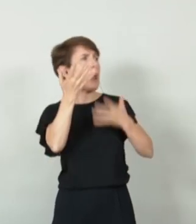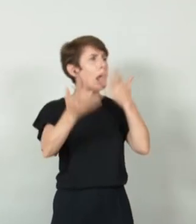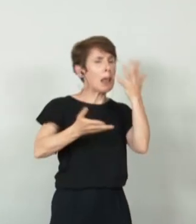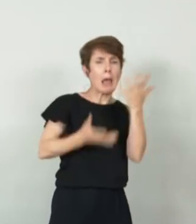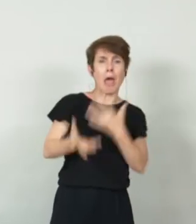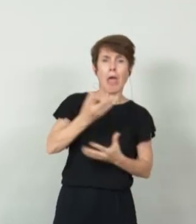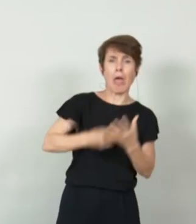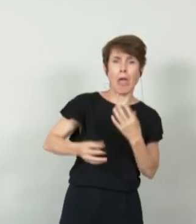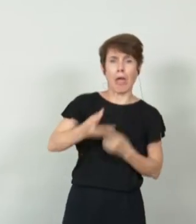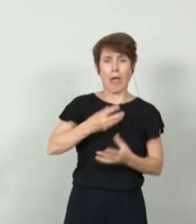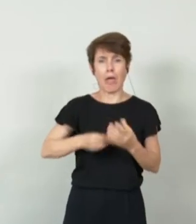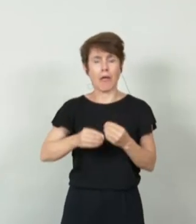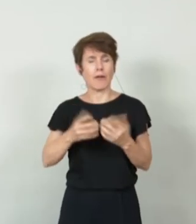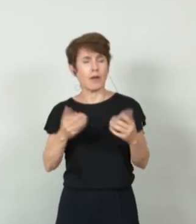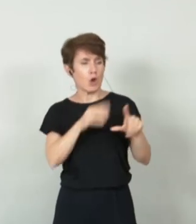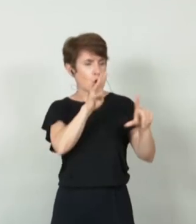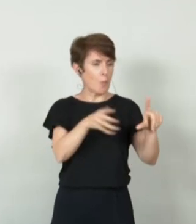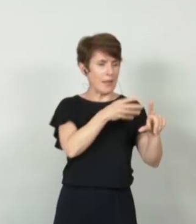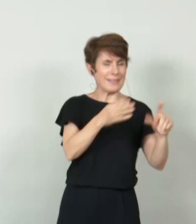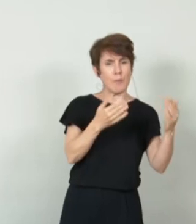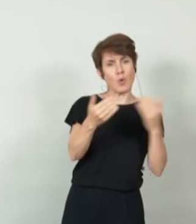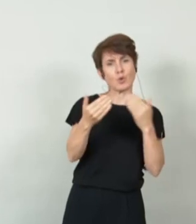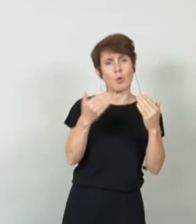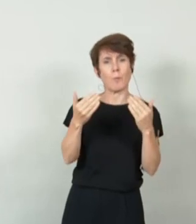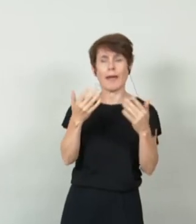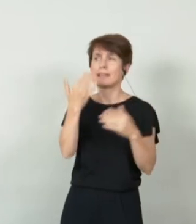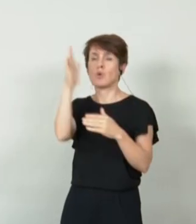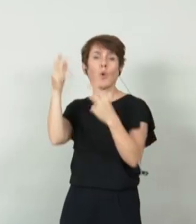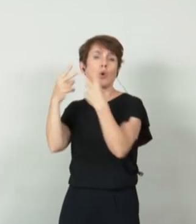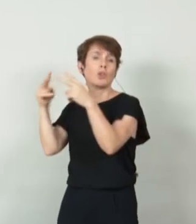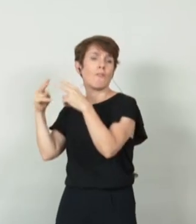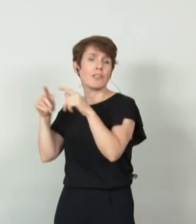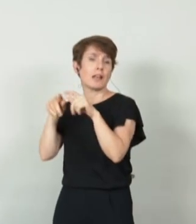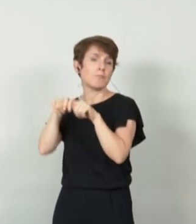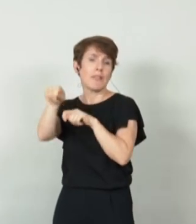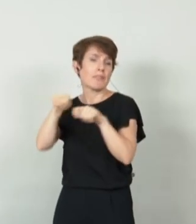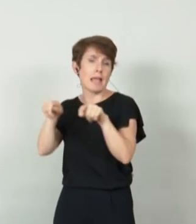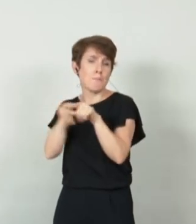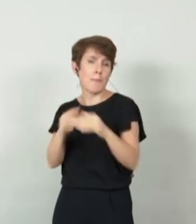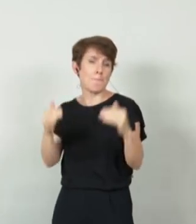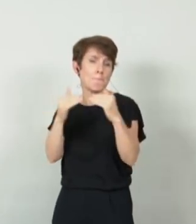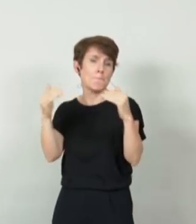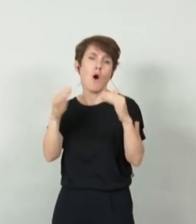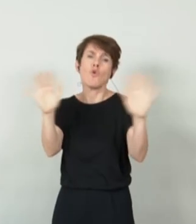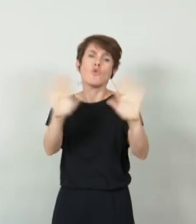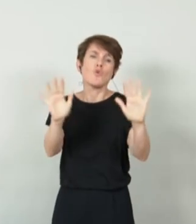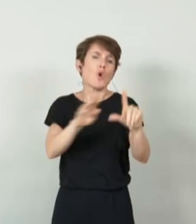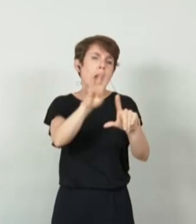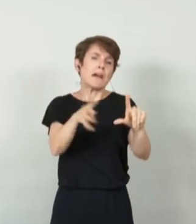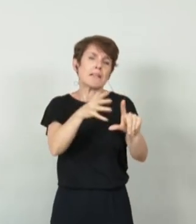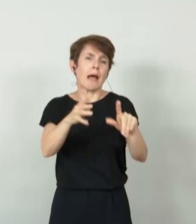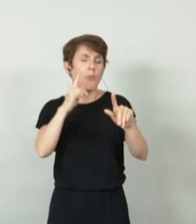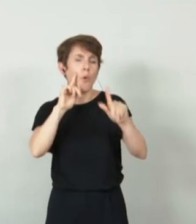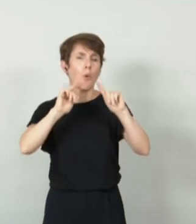tableau de comparaison entre les villes le des villes de même strat est un tableau qu'il faut prendre avec beaucoup de précaution